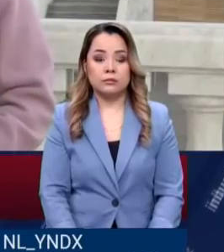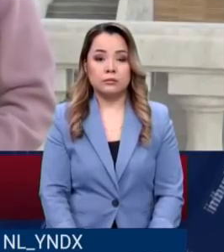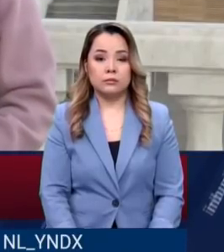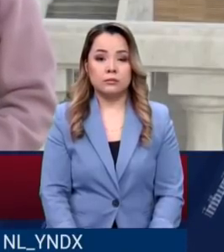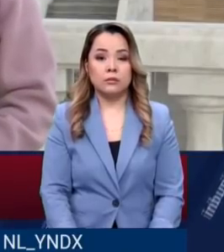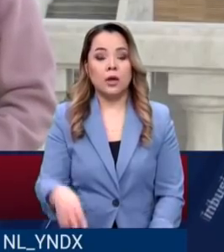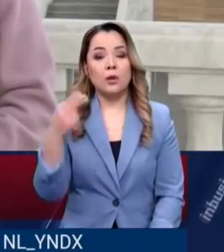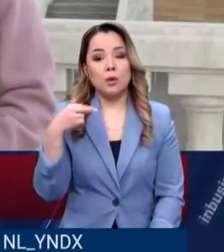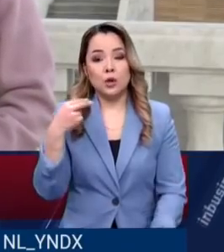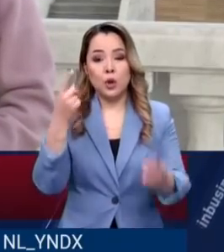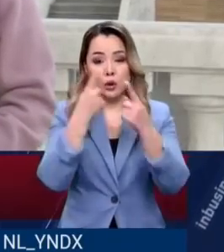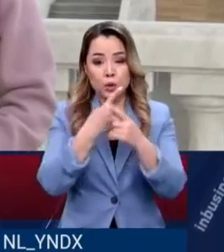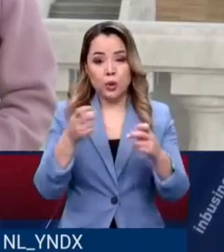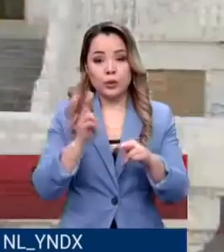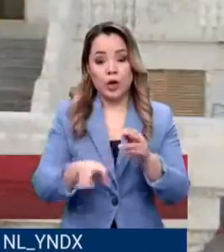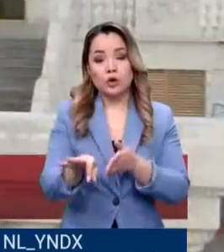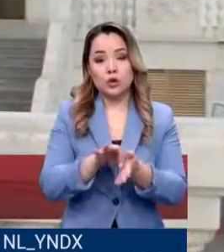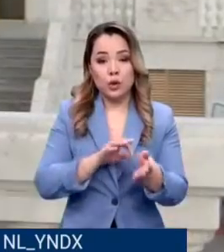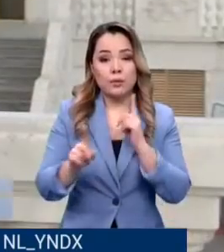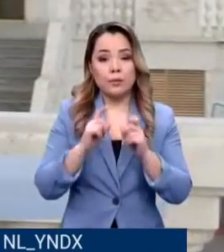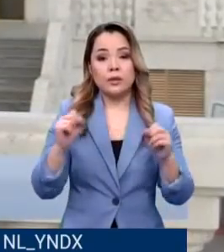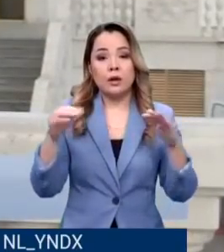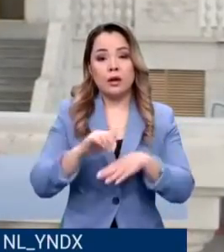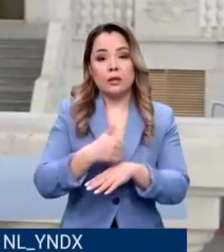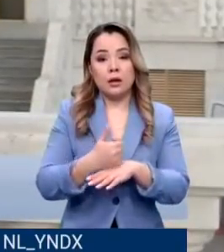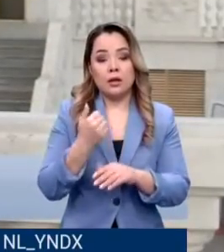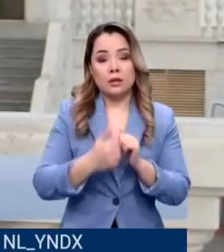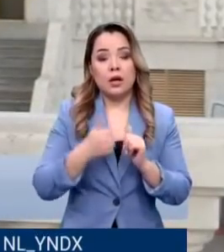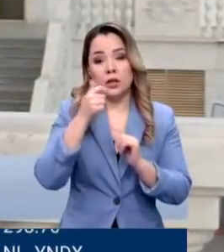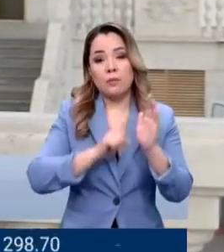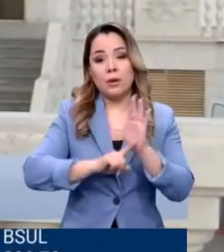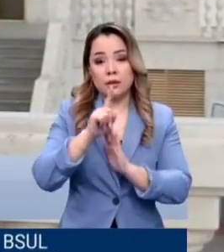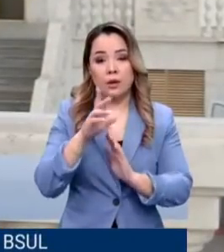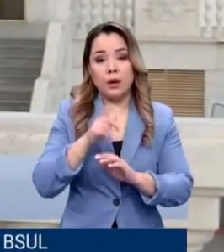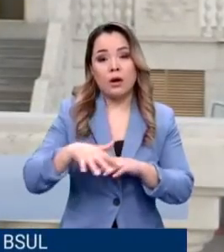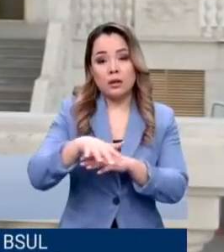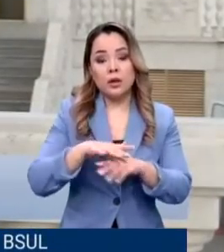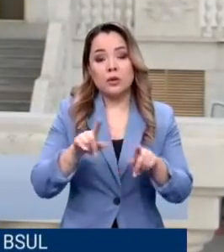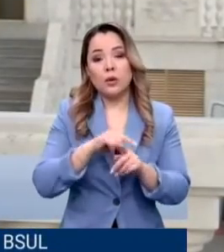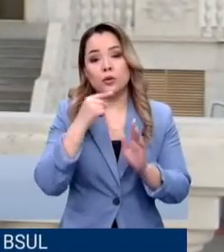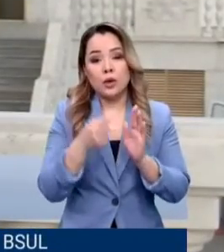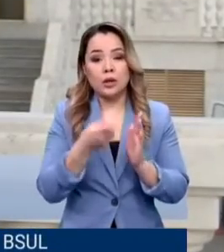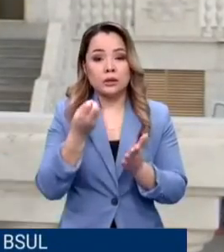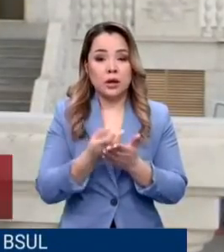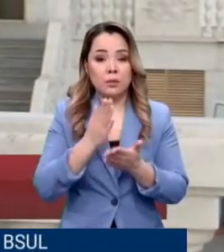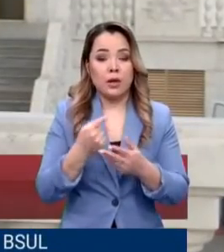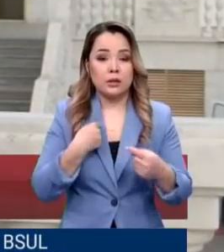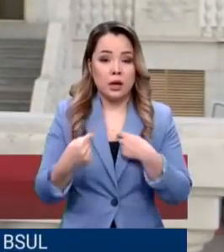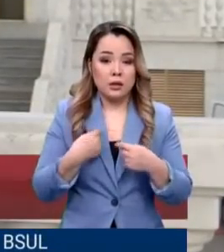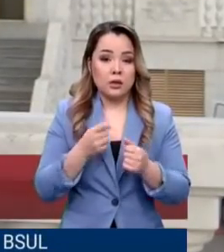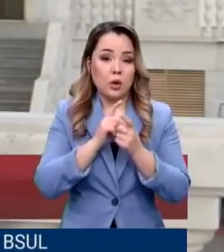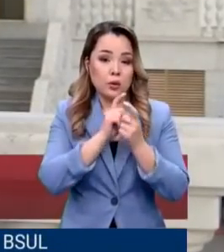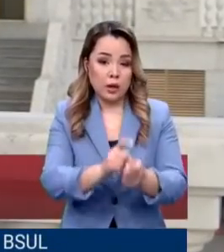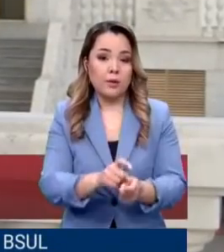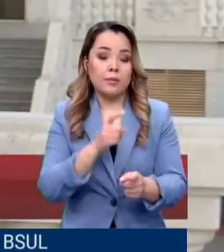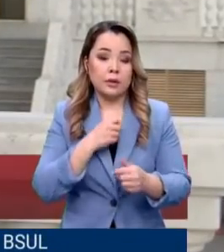Әсел, президент жолдауынан кейін шұғыл түрде бас қосқан үкімет жыл бастала халықтың бүйірін қысқан қымбатшылықпен күреске енді ғана